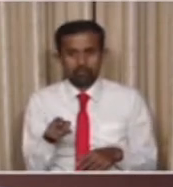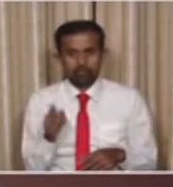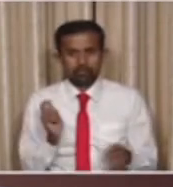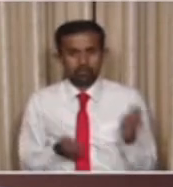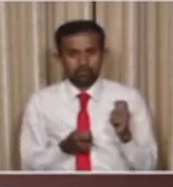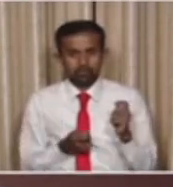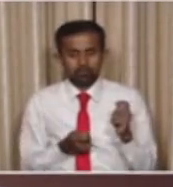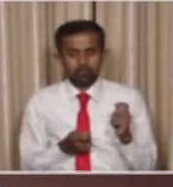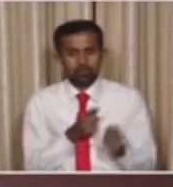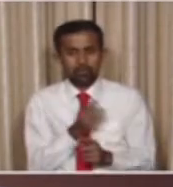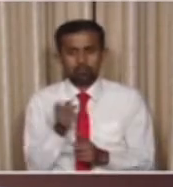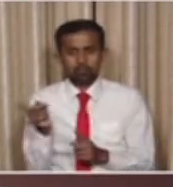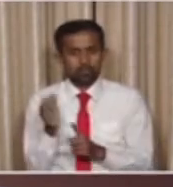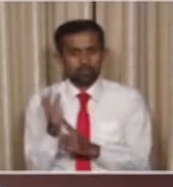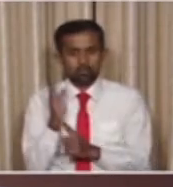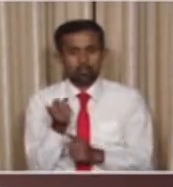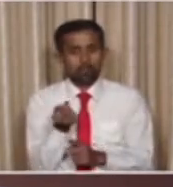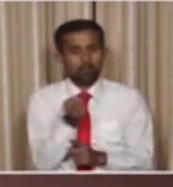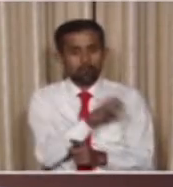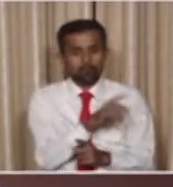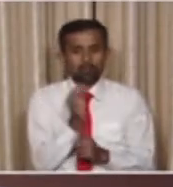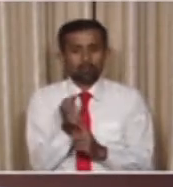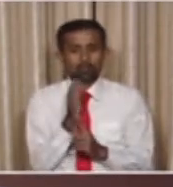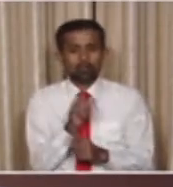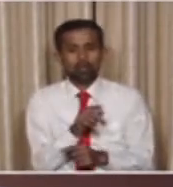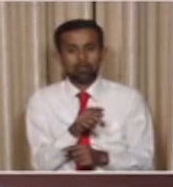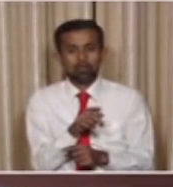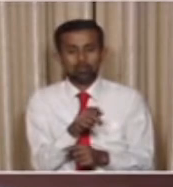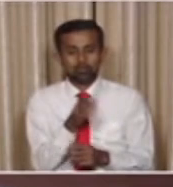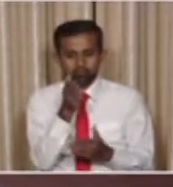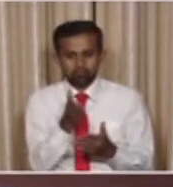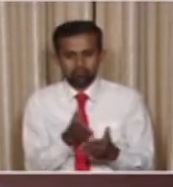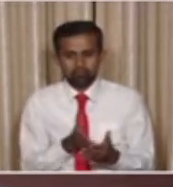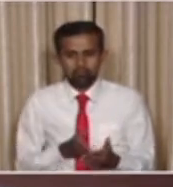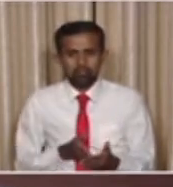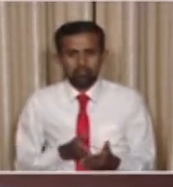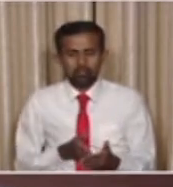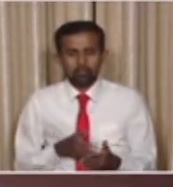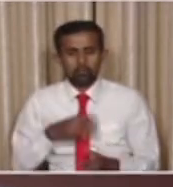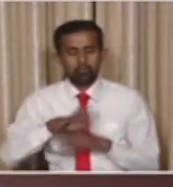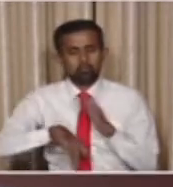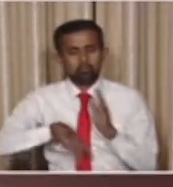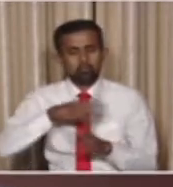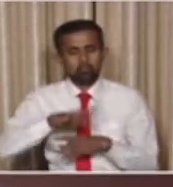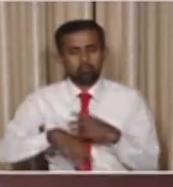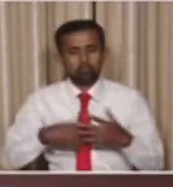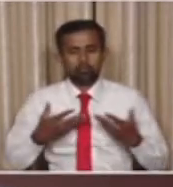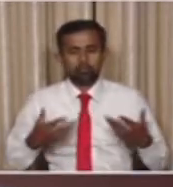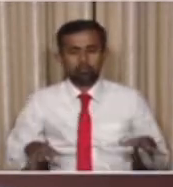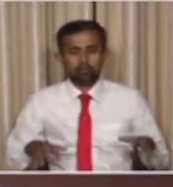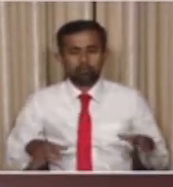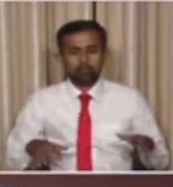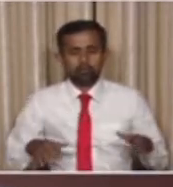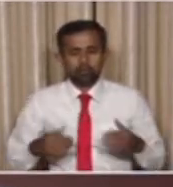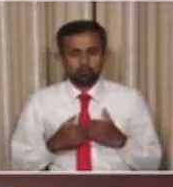ආයතන කැඳවනම ඔහු සභාපති නොවි කවුරු විසින්ද කැඳවන්නේ? ඒ නිසා මෙතන යම් ව්‍යාකූල තත්ත්වයක් නිර්මාණය වී තිබෙනවා. ඒ නිසා